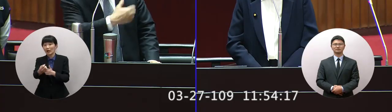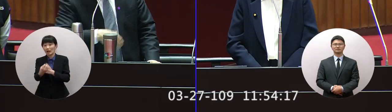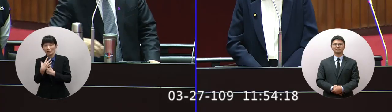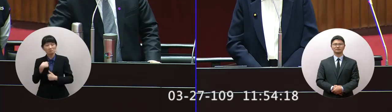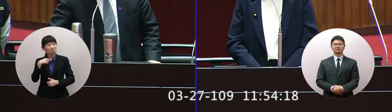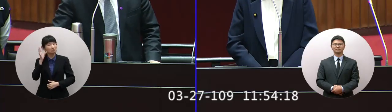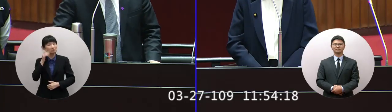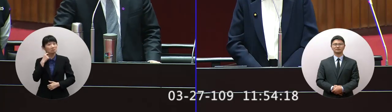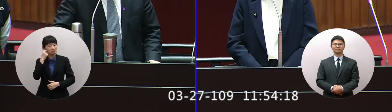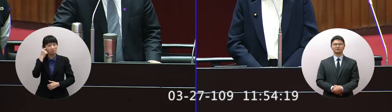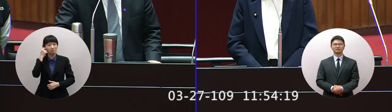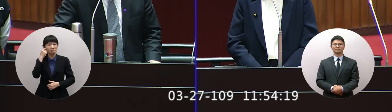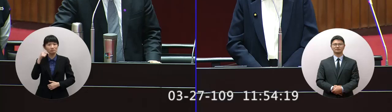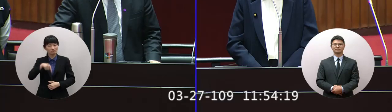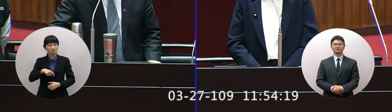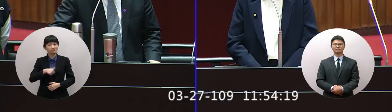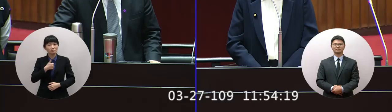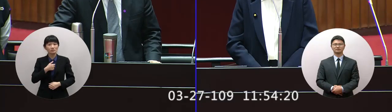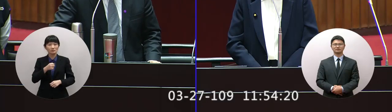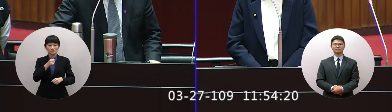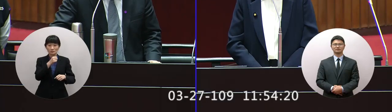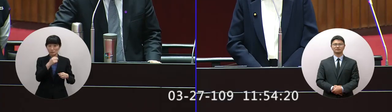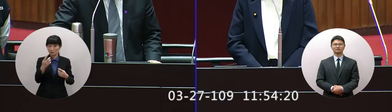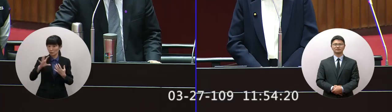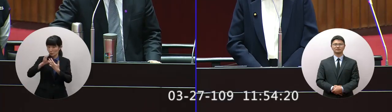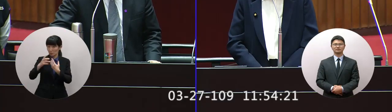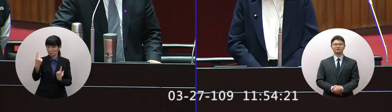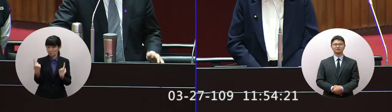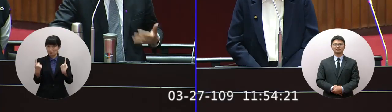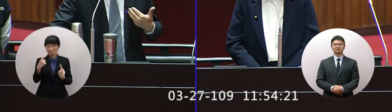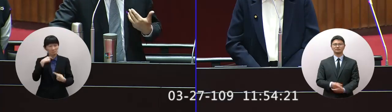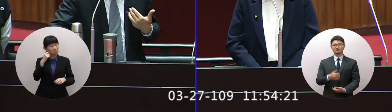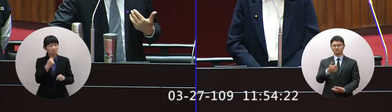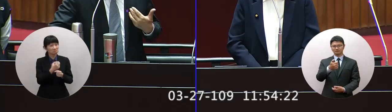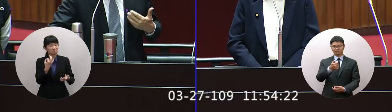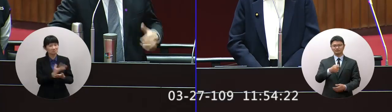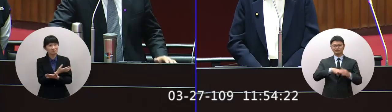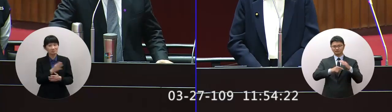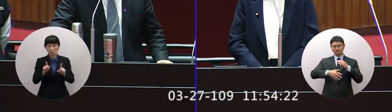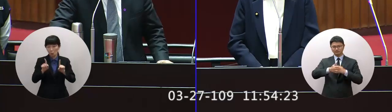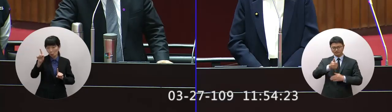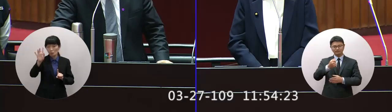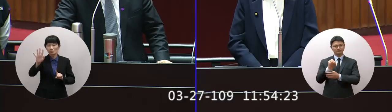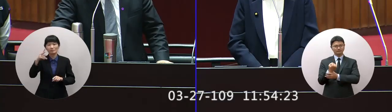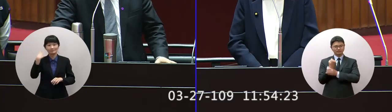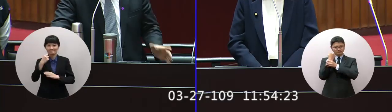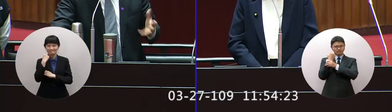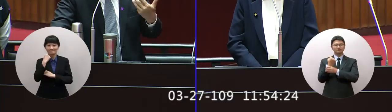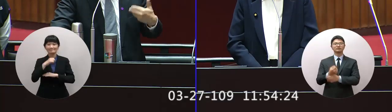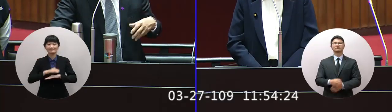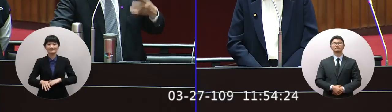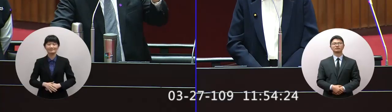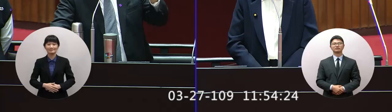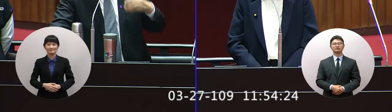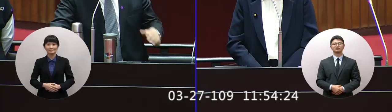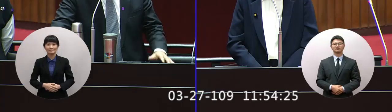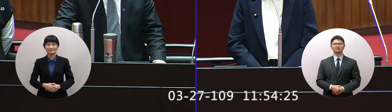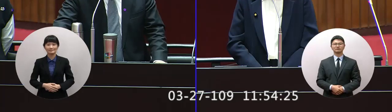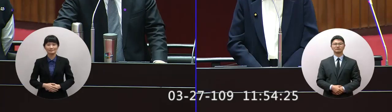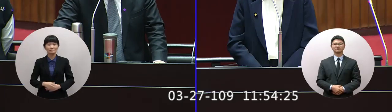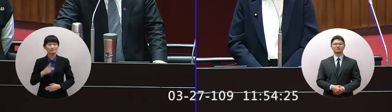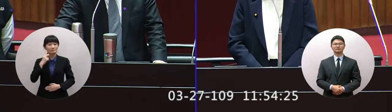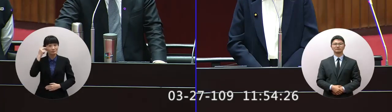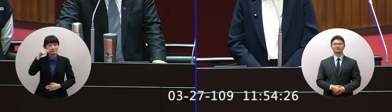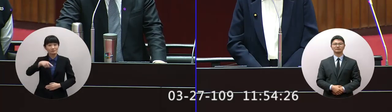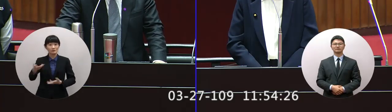那显然我们的效果还跟人家有差距。 谢谢院长支持。 那我们就必须再努力。我觉得这